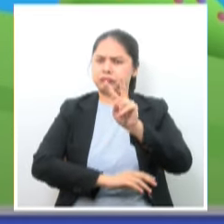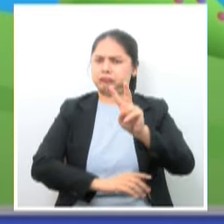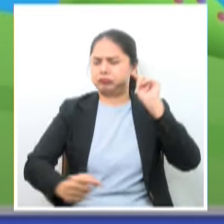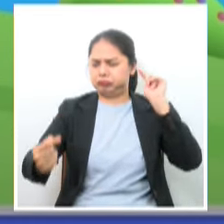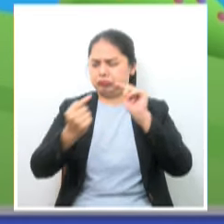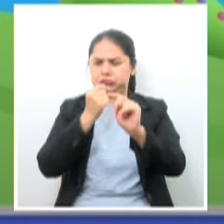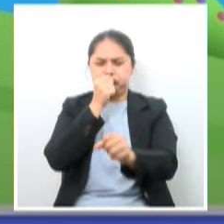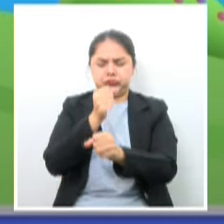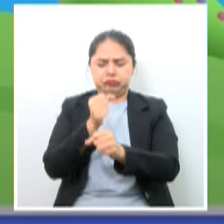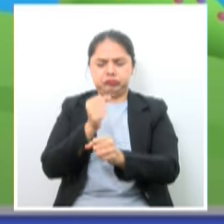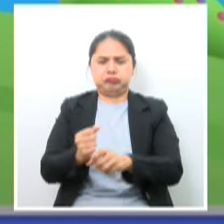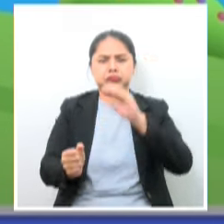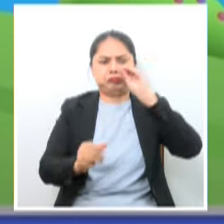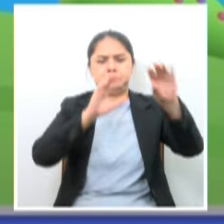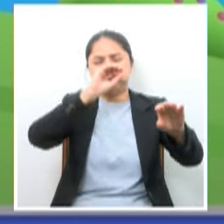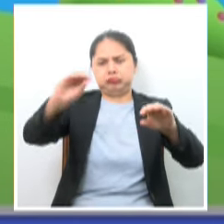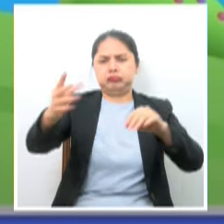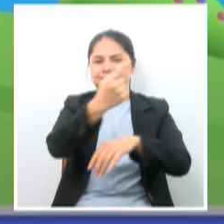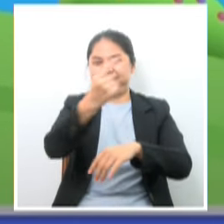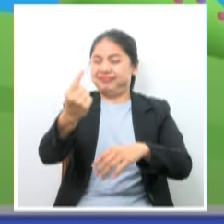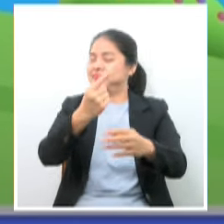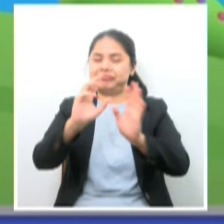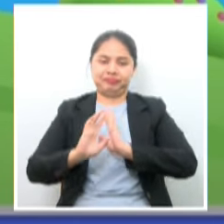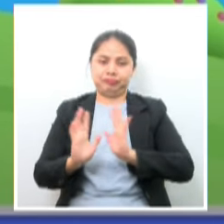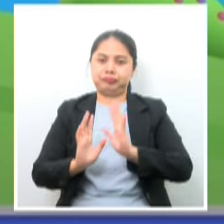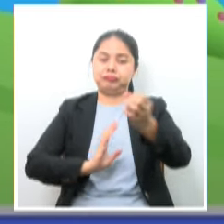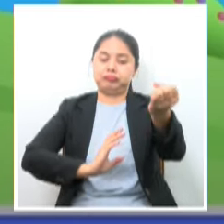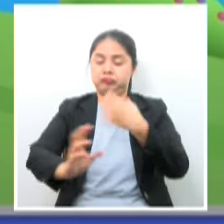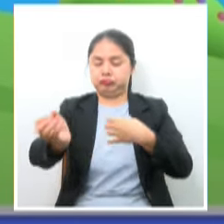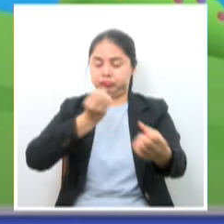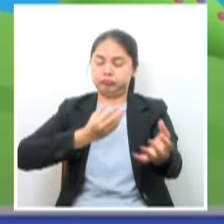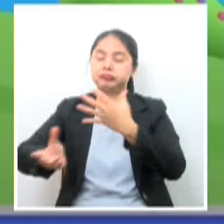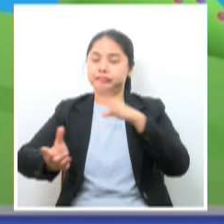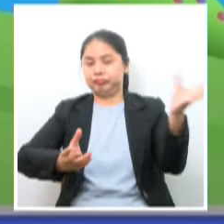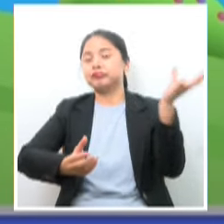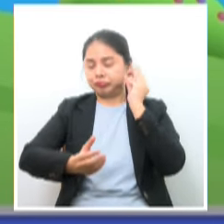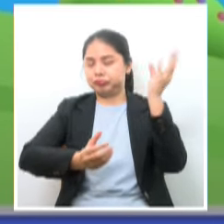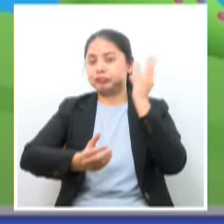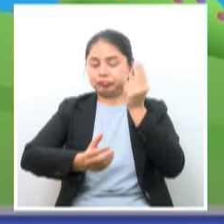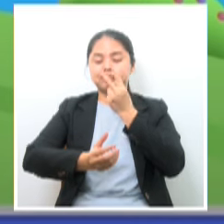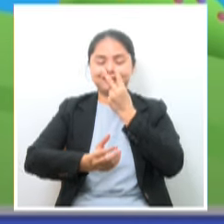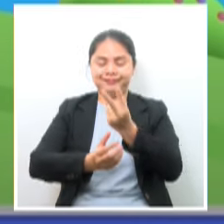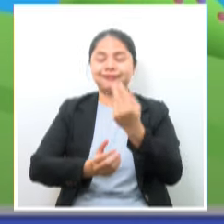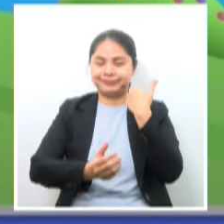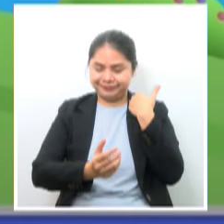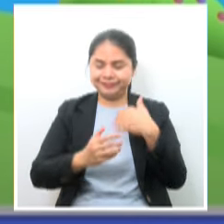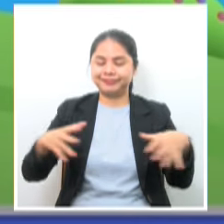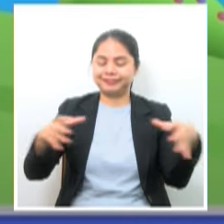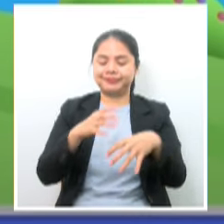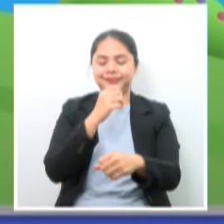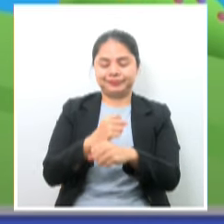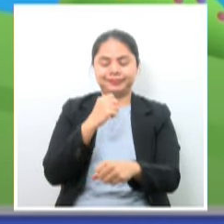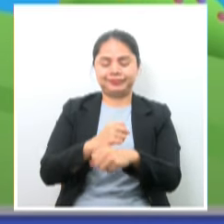two-way communication มากขึ้นนะครับเราจะรับฟังเสียงจากครูจากผู้บริหารนะครับจากบุคลากรแล้วก็